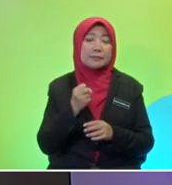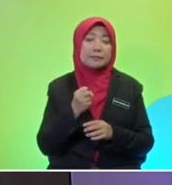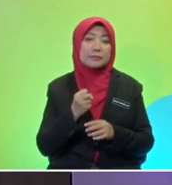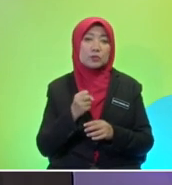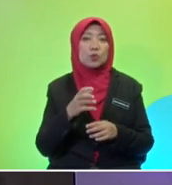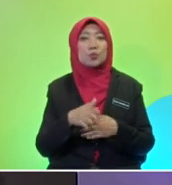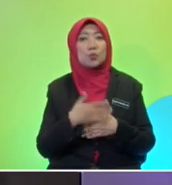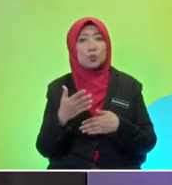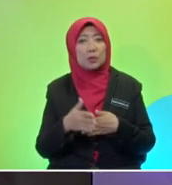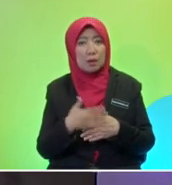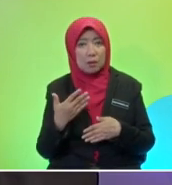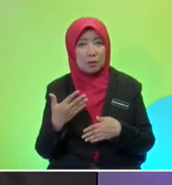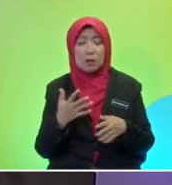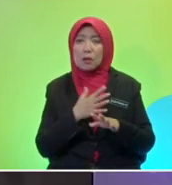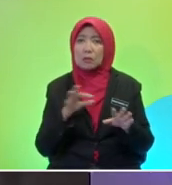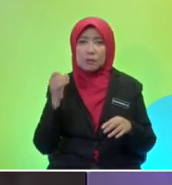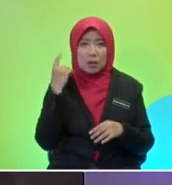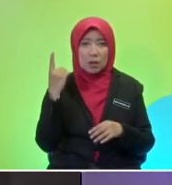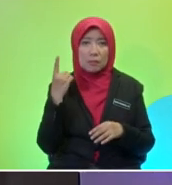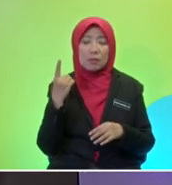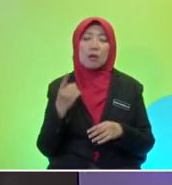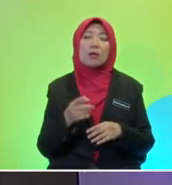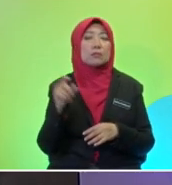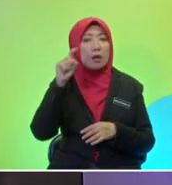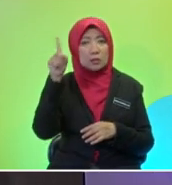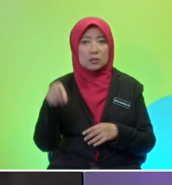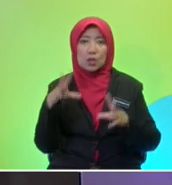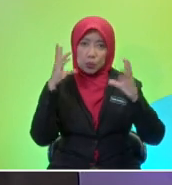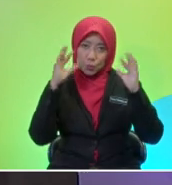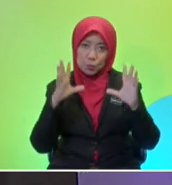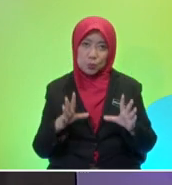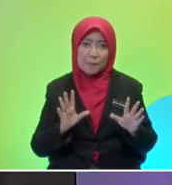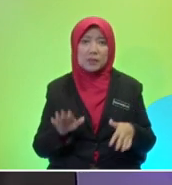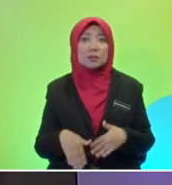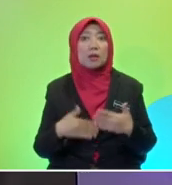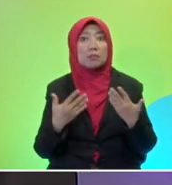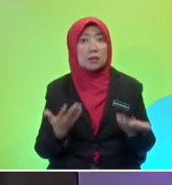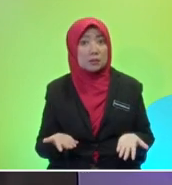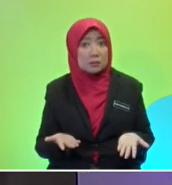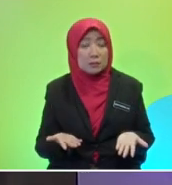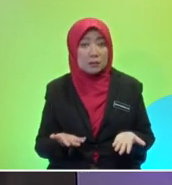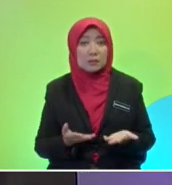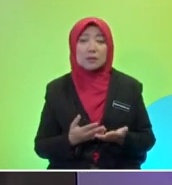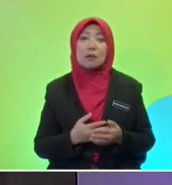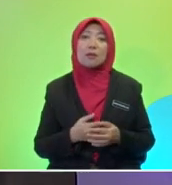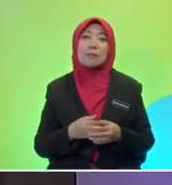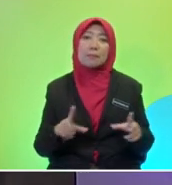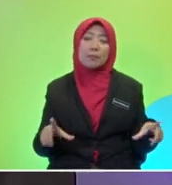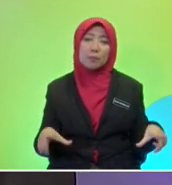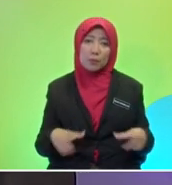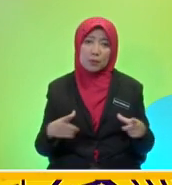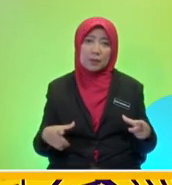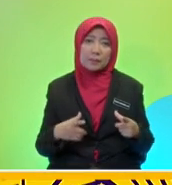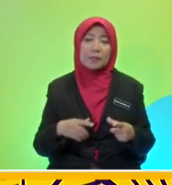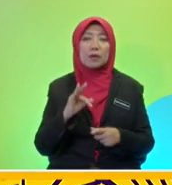pada murid-muri Oke jadi kita paham inilah peluang untuk bertanya guru-guru jadi bagaimana pelaksanaan banyak kaidah itu ada